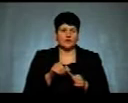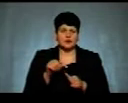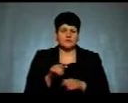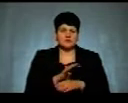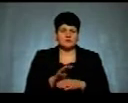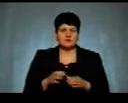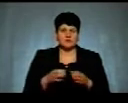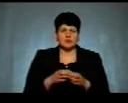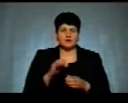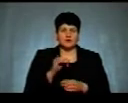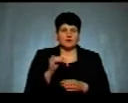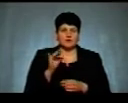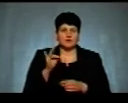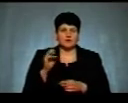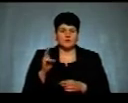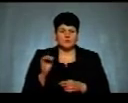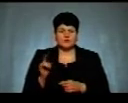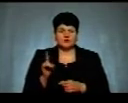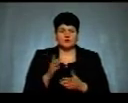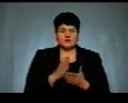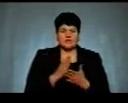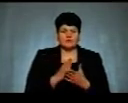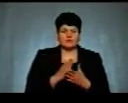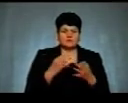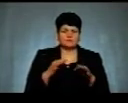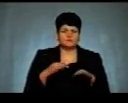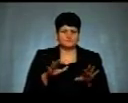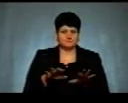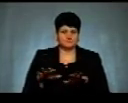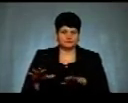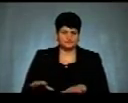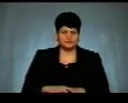артилерійської бригади Юрія Кульпо щодо наявності вакансій.